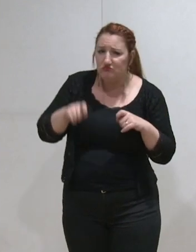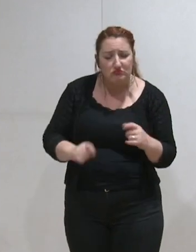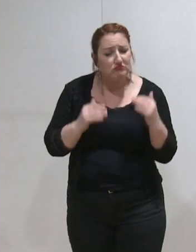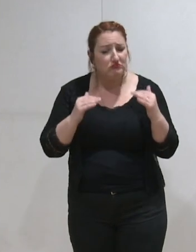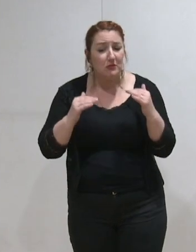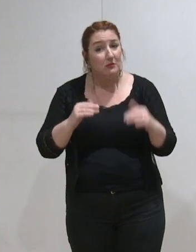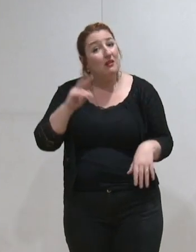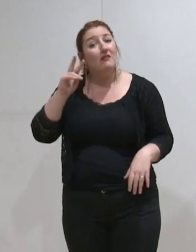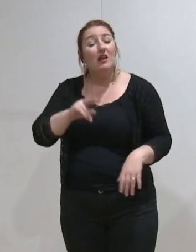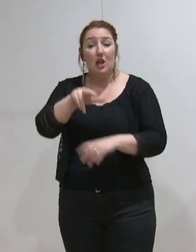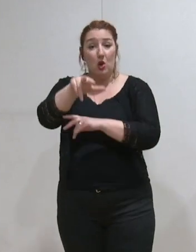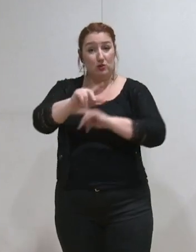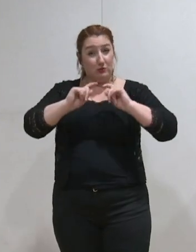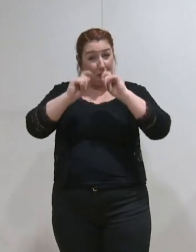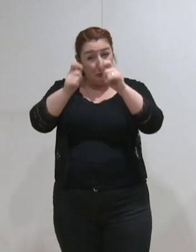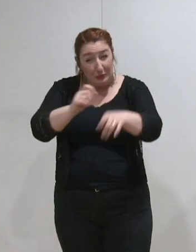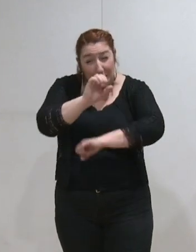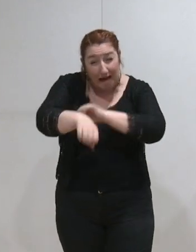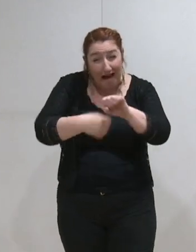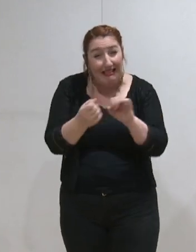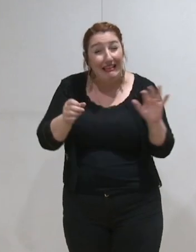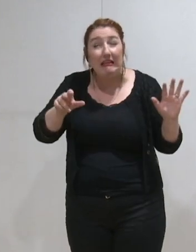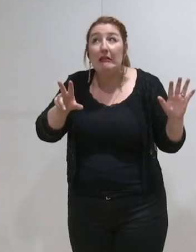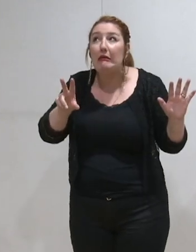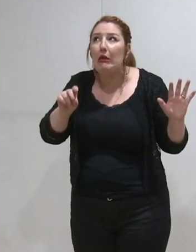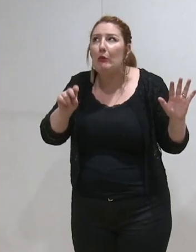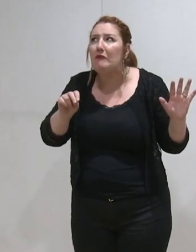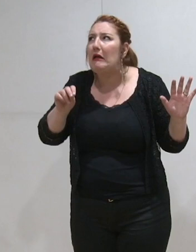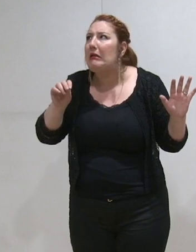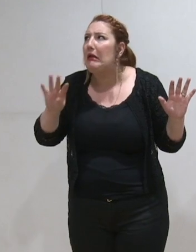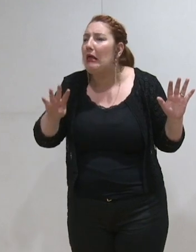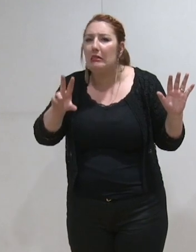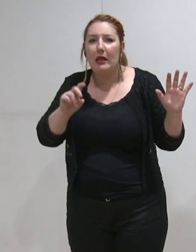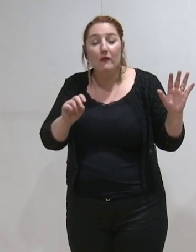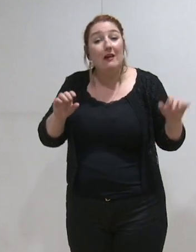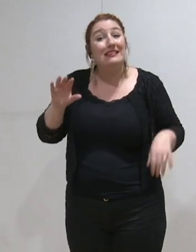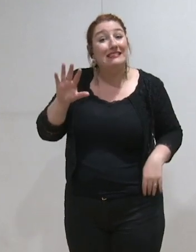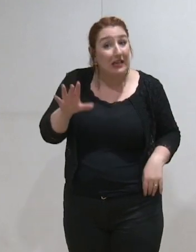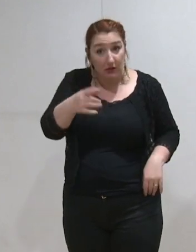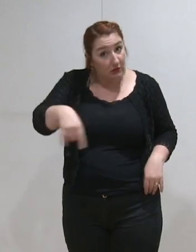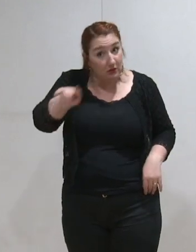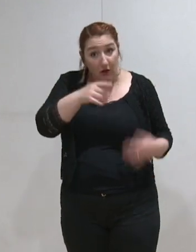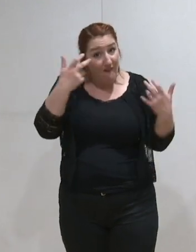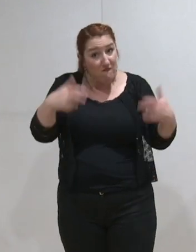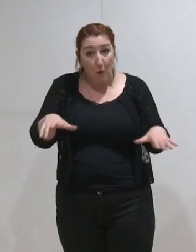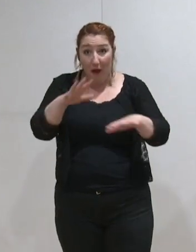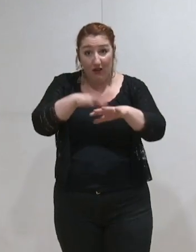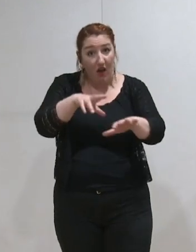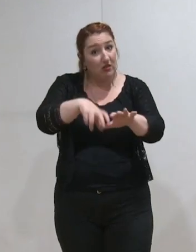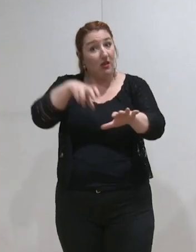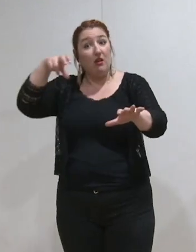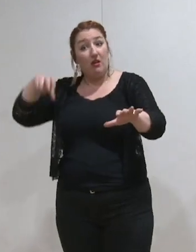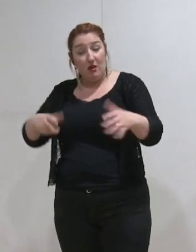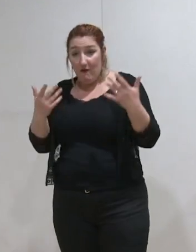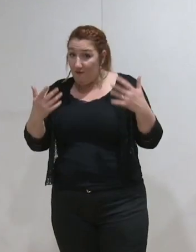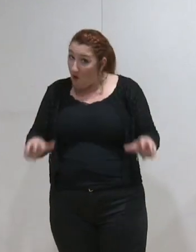avaient eu l'attribution dans les années 84 85 et il ne voulait pas en partir il y a d'autres